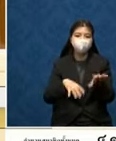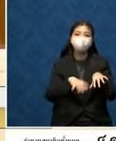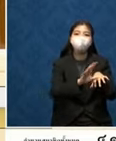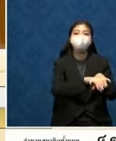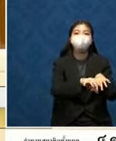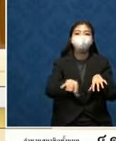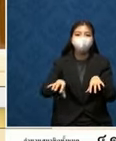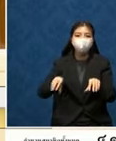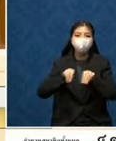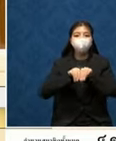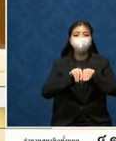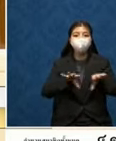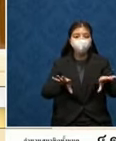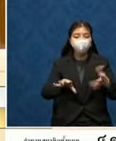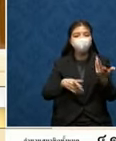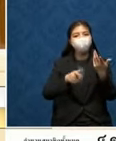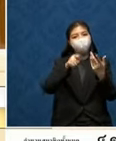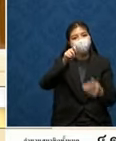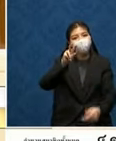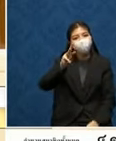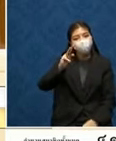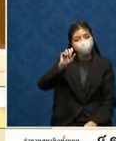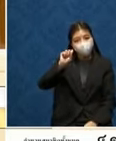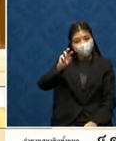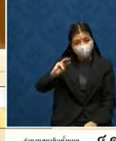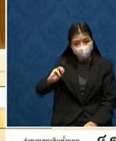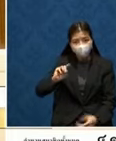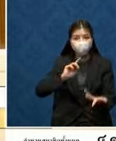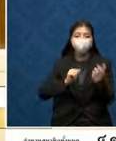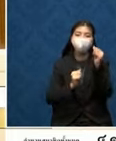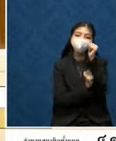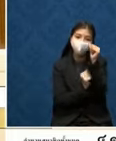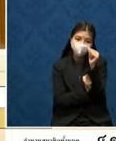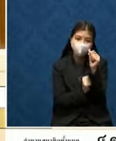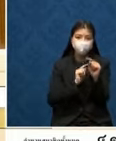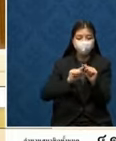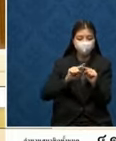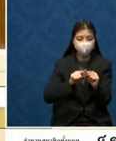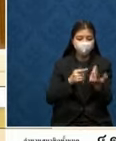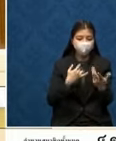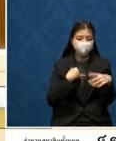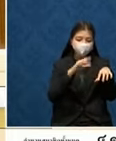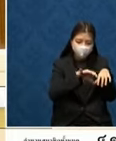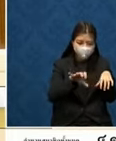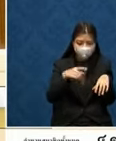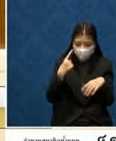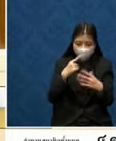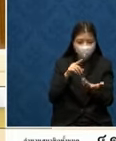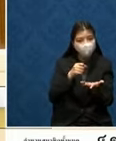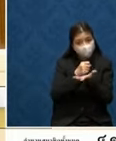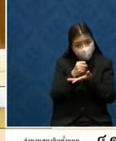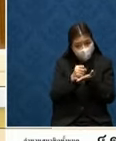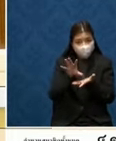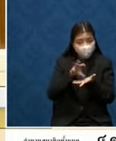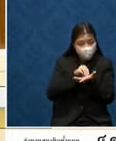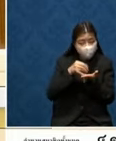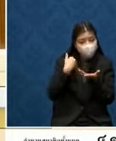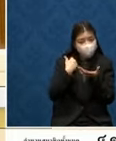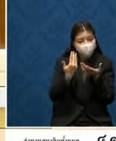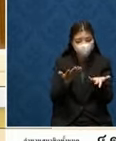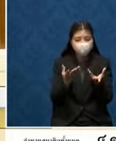กำนันผู้ใหญ่บ้านอสมไปสำรวจในพื้นที่ในแต่ละตำบลแต่ละหมู่บ้านแต่ละชุมชนมีผู้เสพยาเสพติดอยู่เท่า